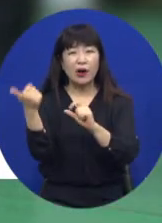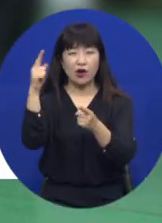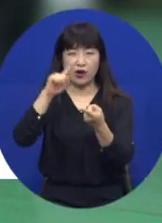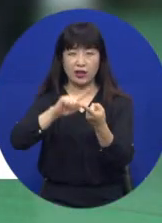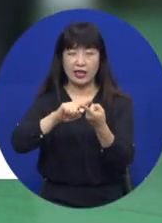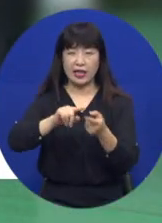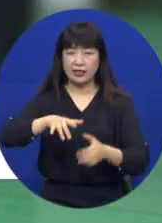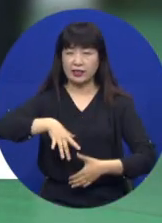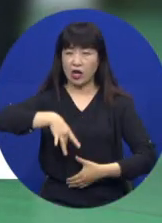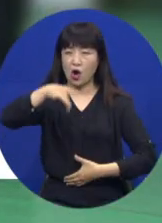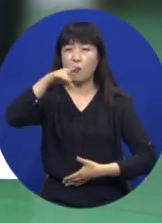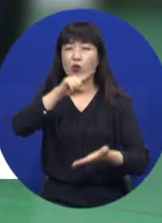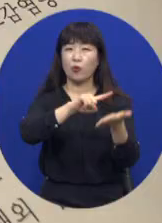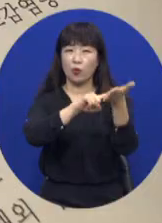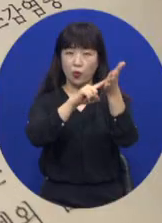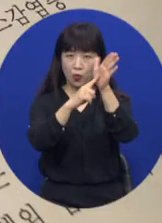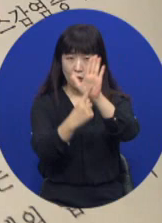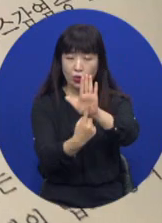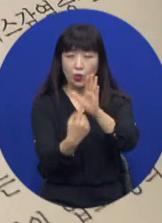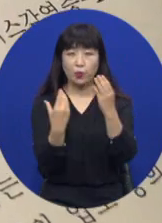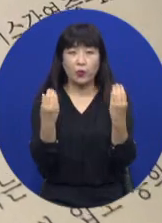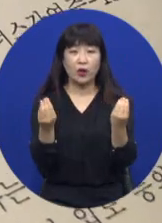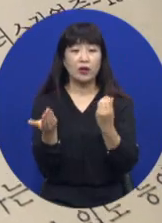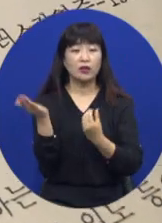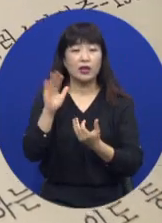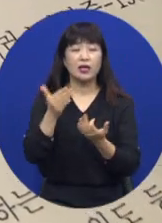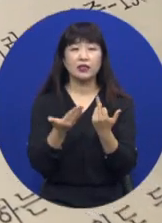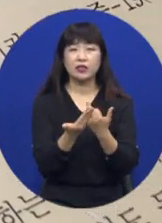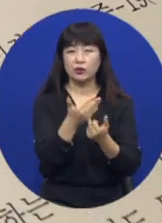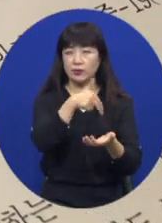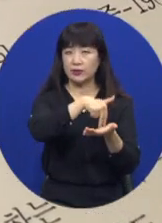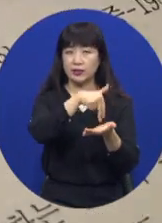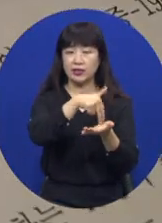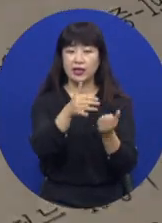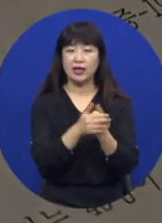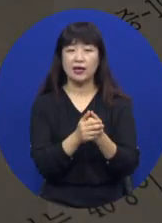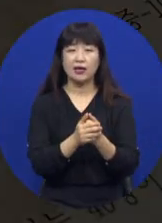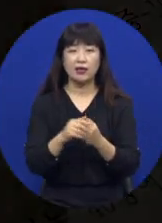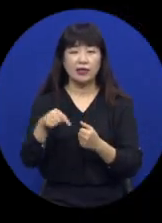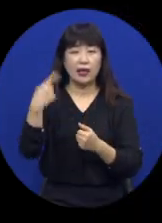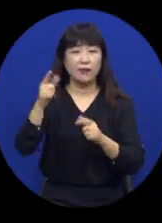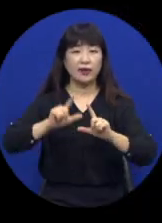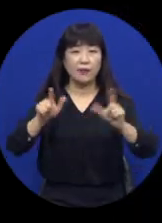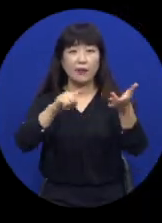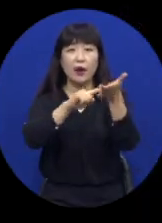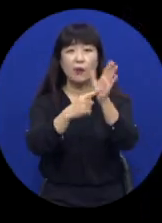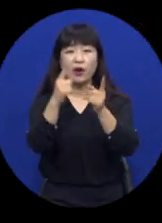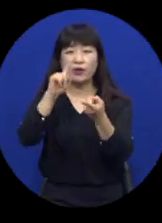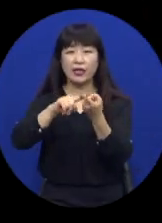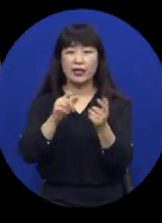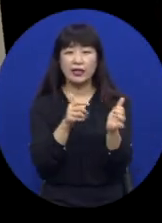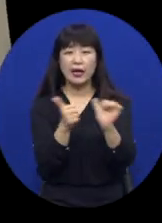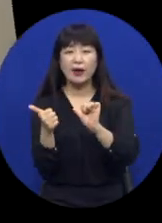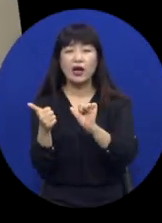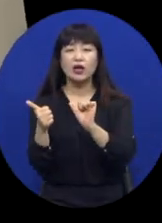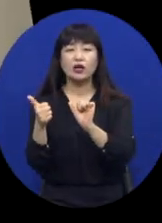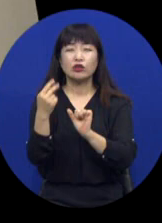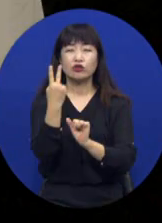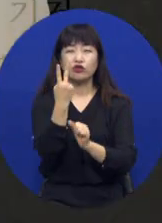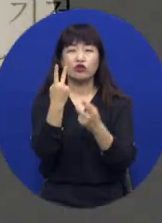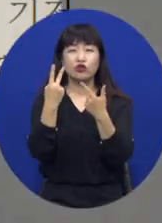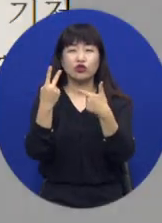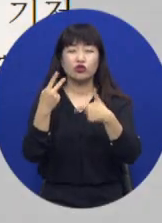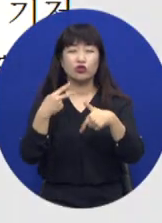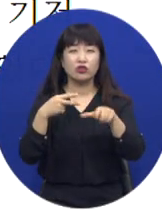처음으로 보도하자 줘 제주도는 다음날 발표한 보도자료에서 사망신고 가 2권 있었다며